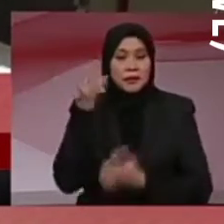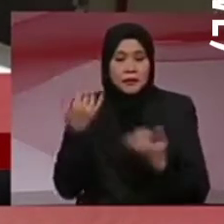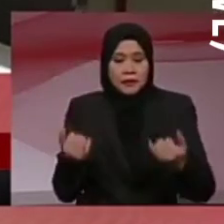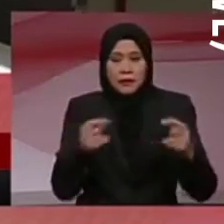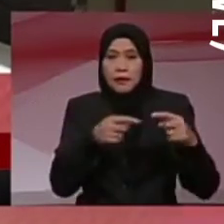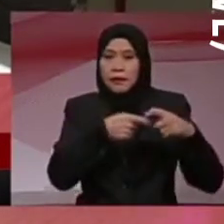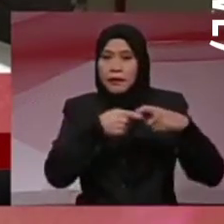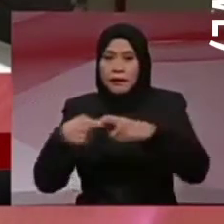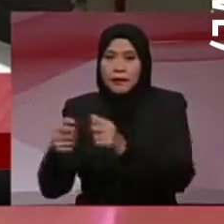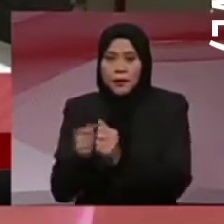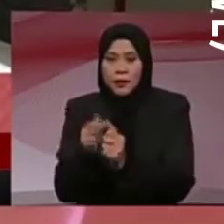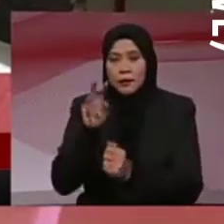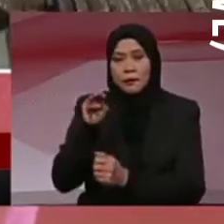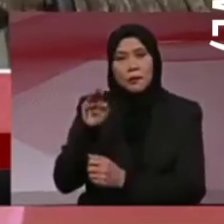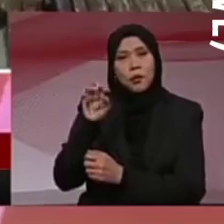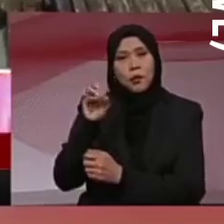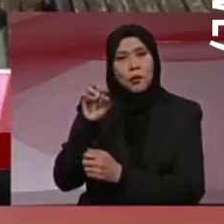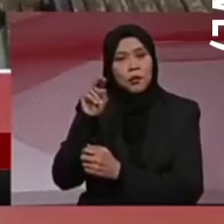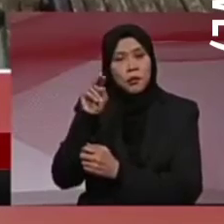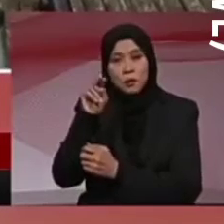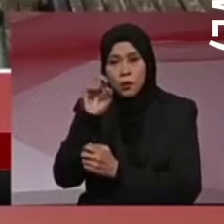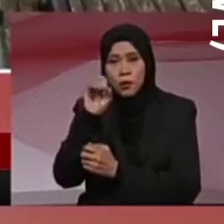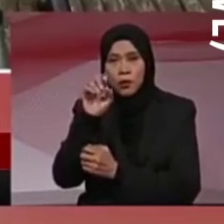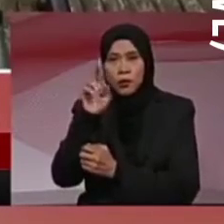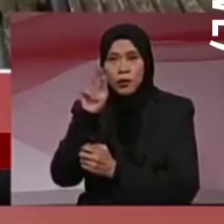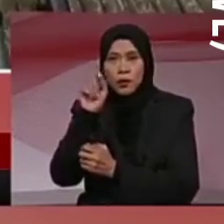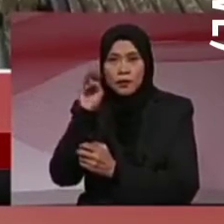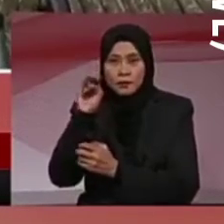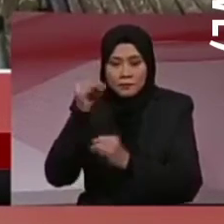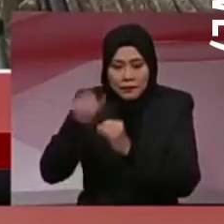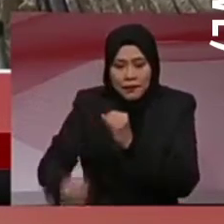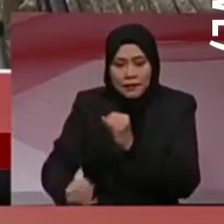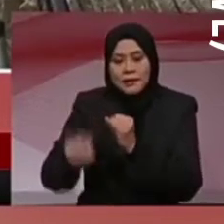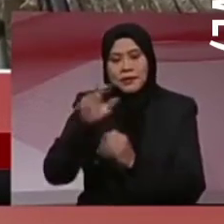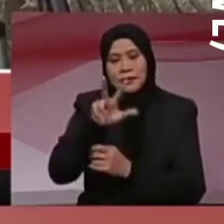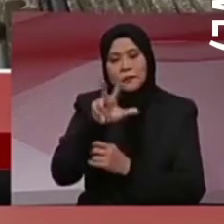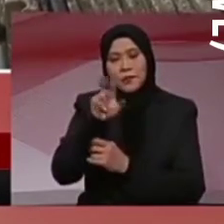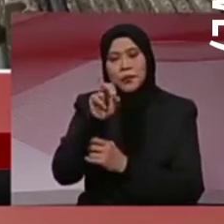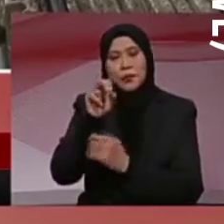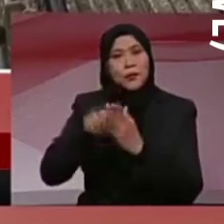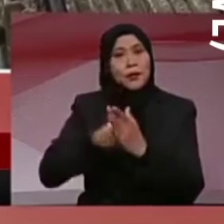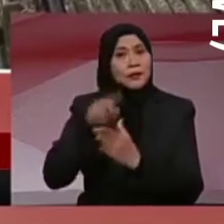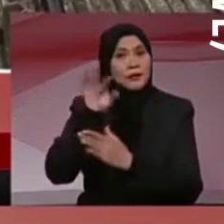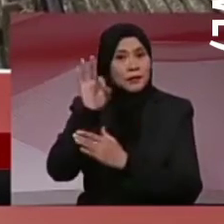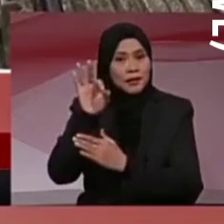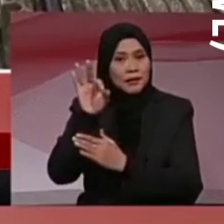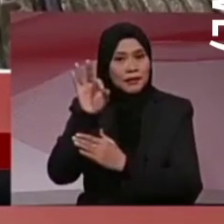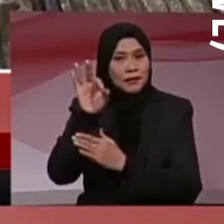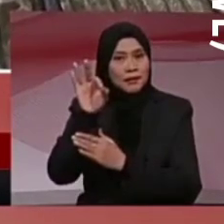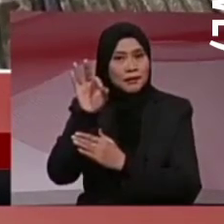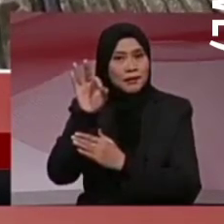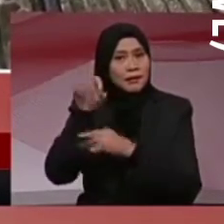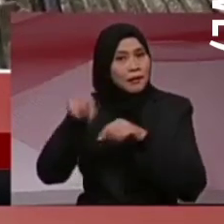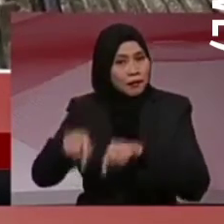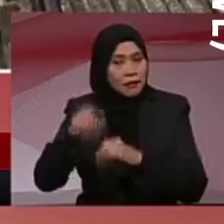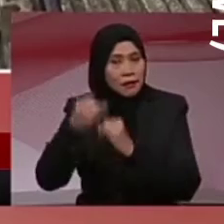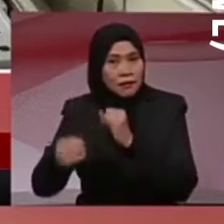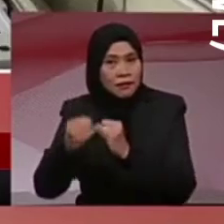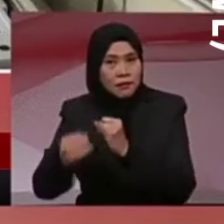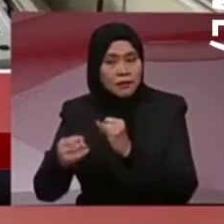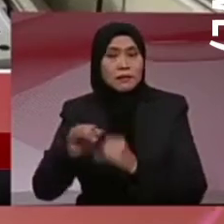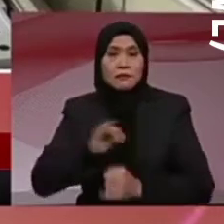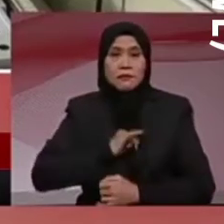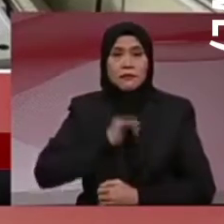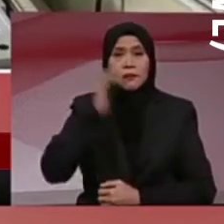barang pinjaman yang bakal berakhir pada 30 September ini saya juga tahu